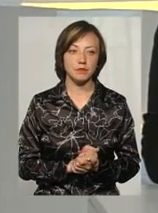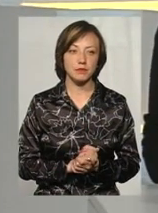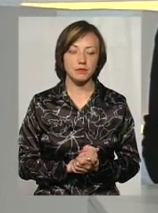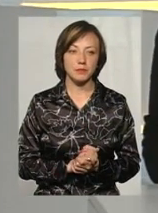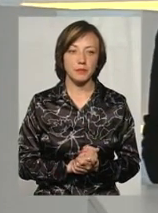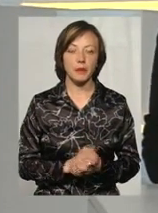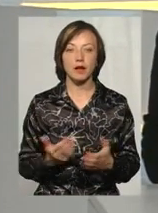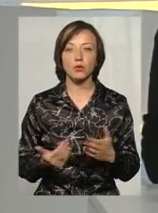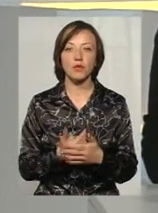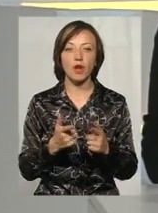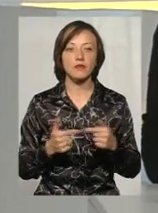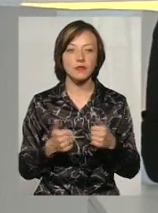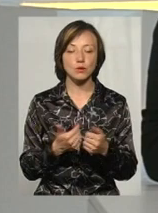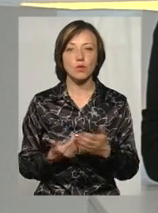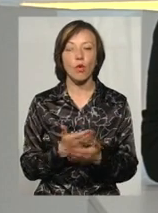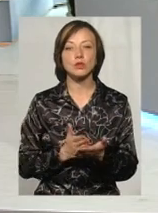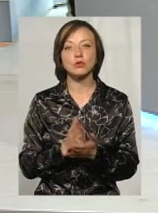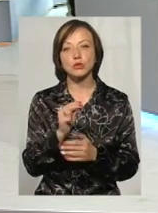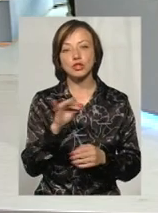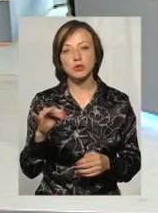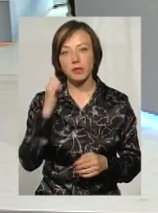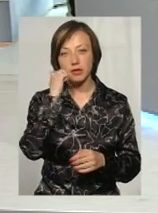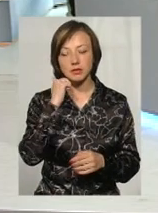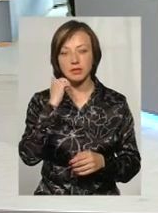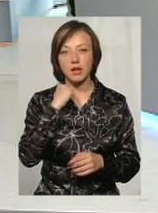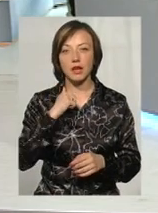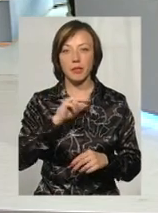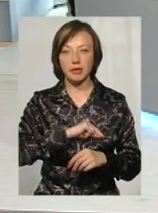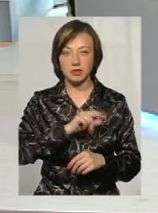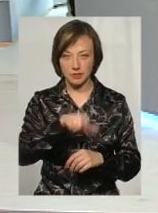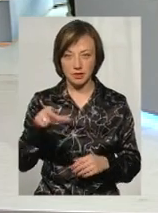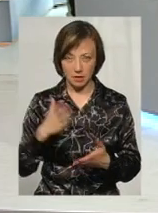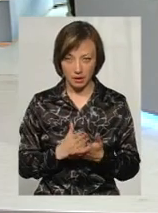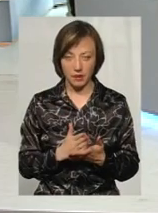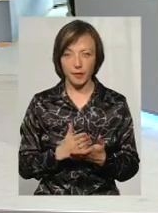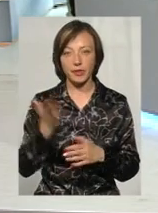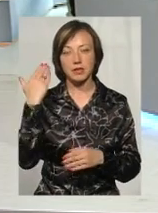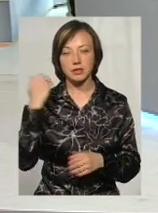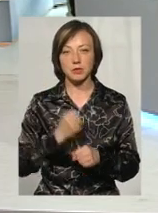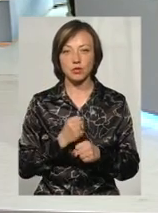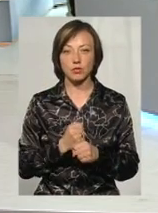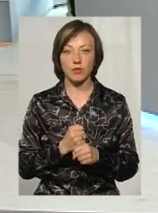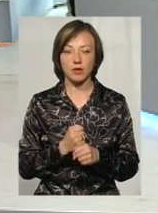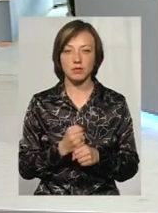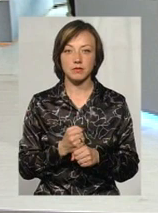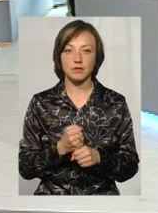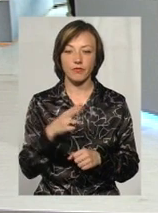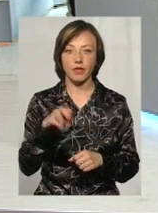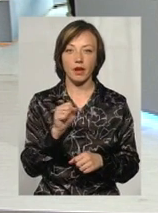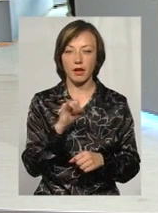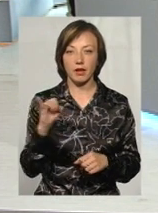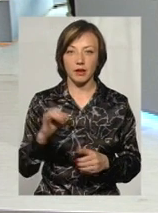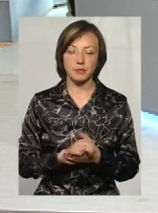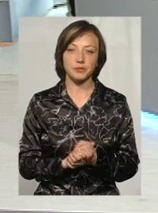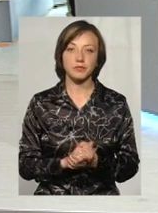нового відділу, нової служби, чи працюють старі кадри зараз у дорожній поліції? Ті, які раніше працювали, до прикладу, в ДАІ? Якщо